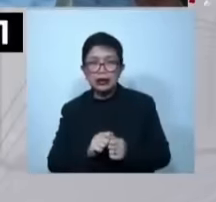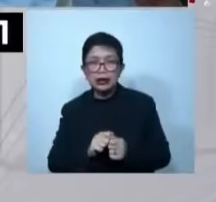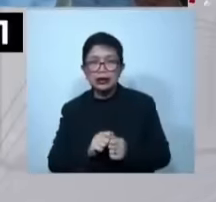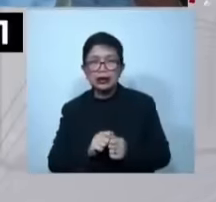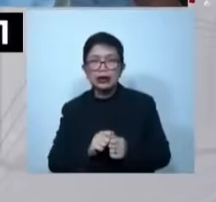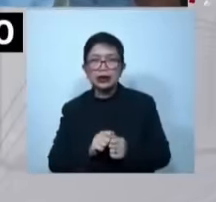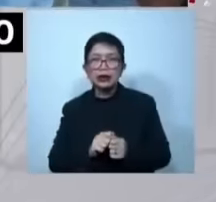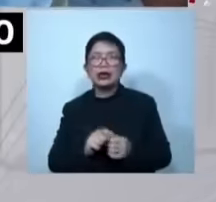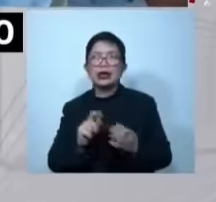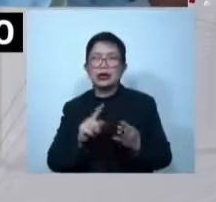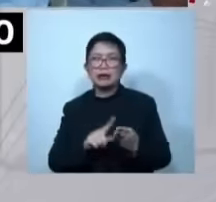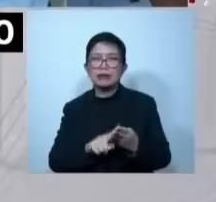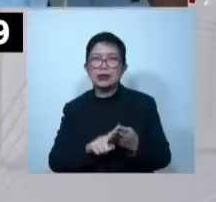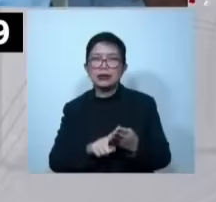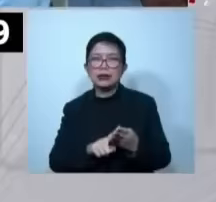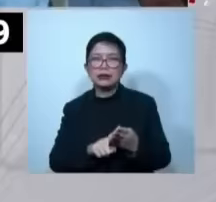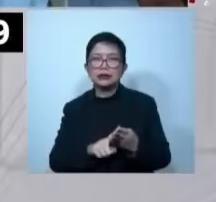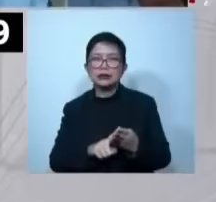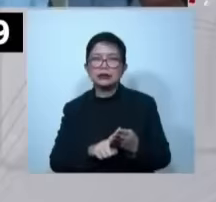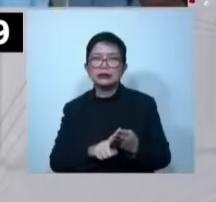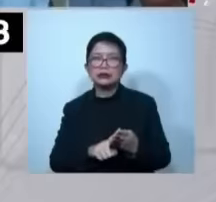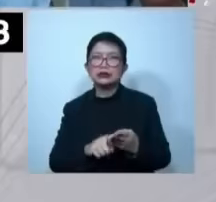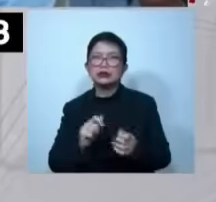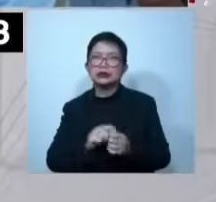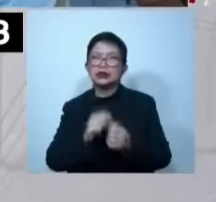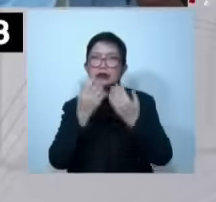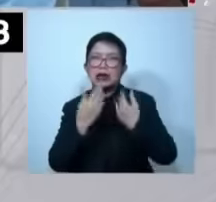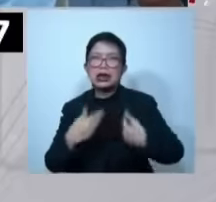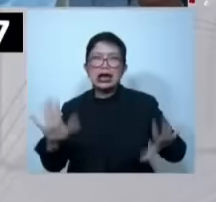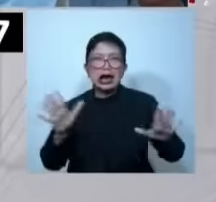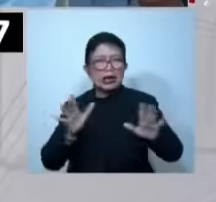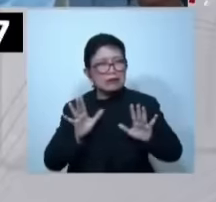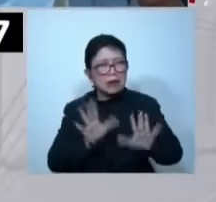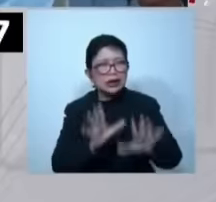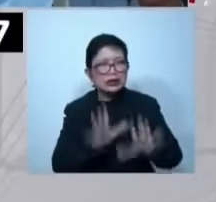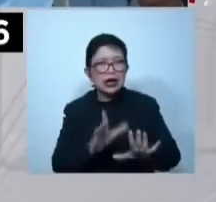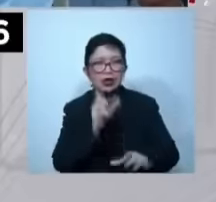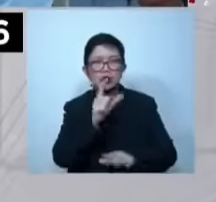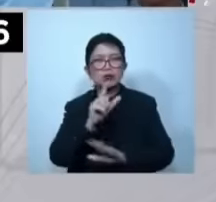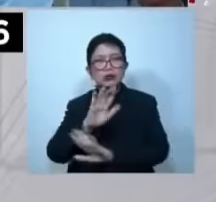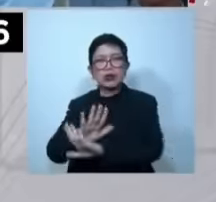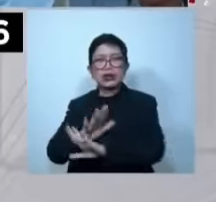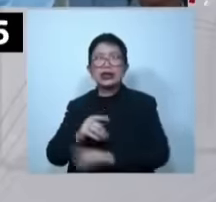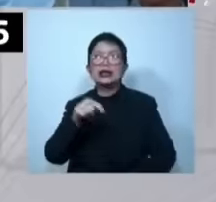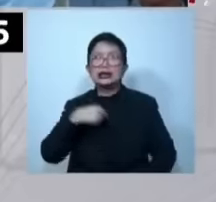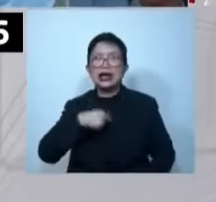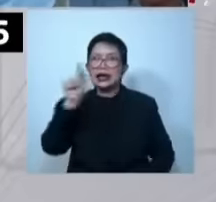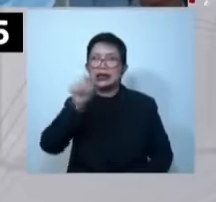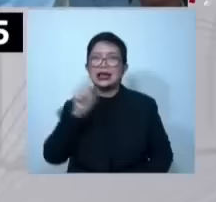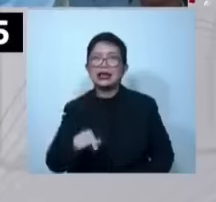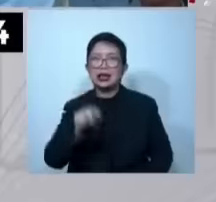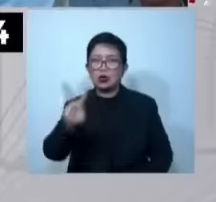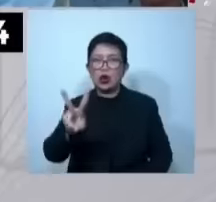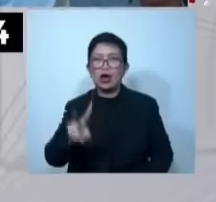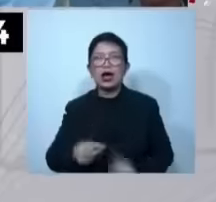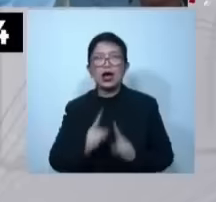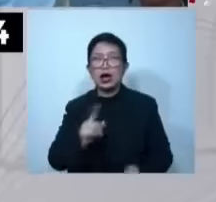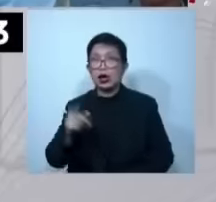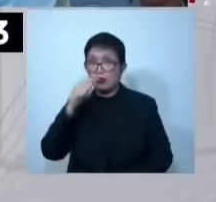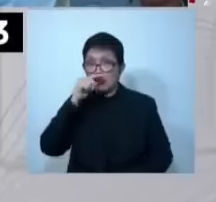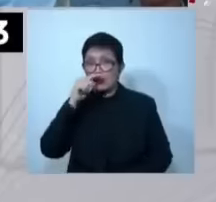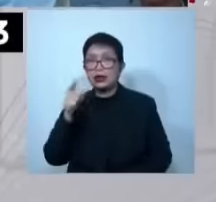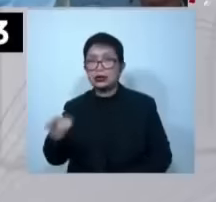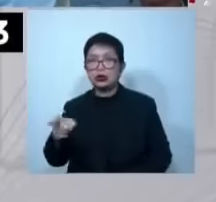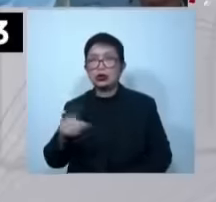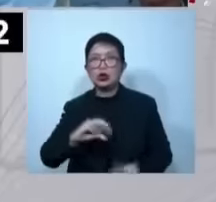keempat, meratifikasi konvensi anti penghilangan paksa sebagai upaya pencegahan. Pertanyaan saja 2. Kalau Bapak ada di situ,